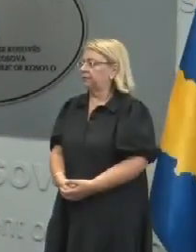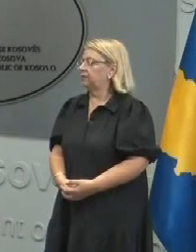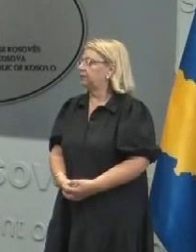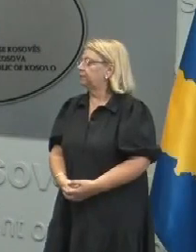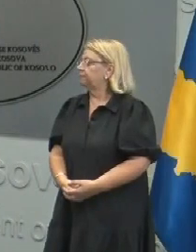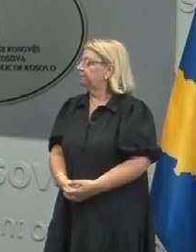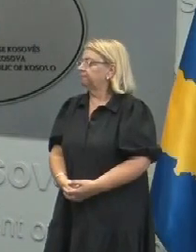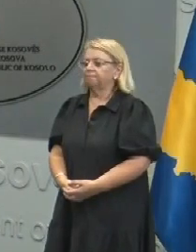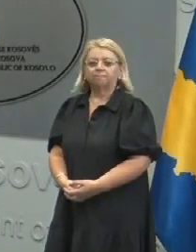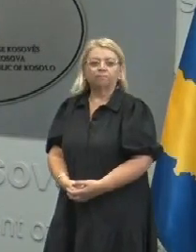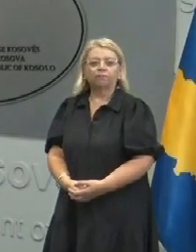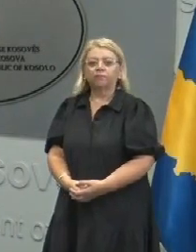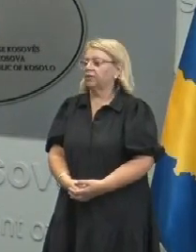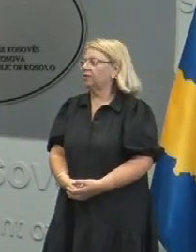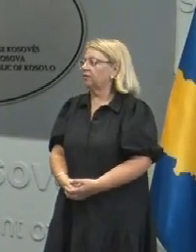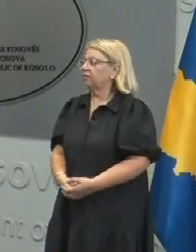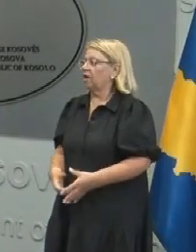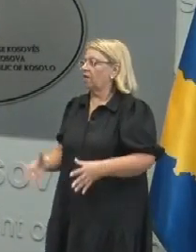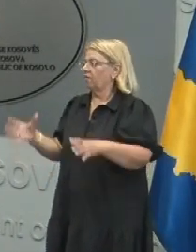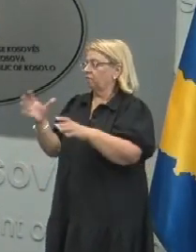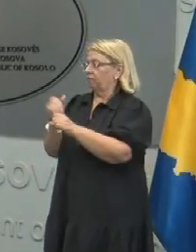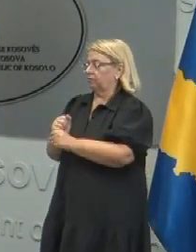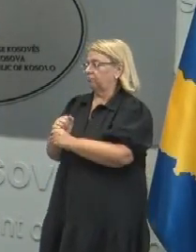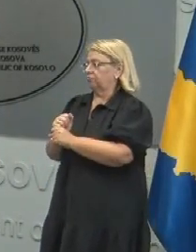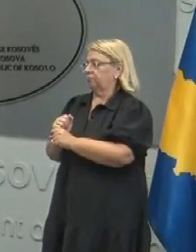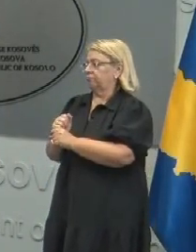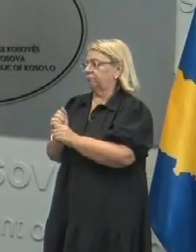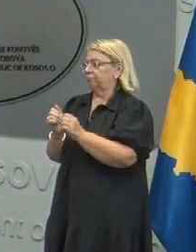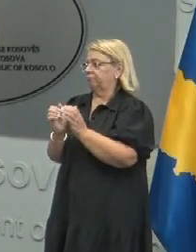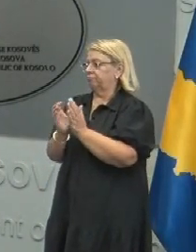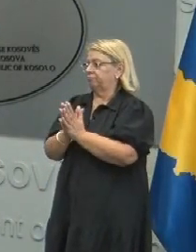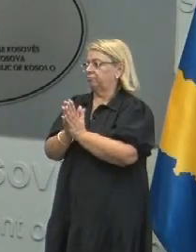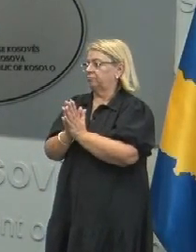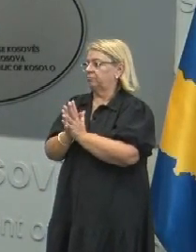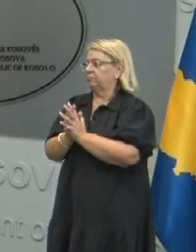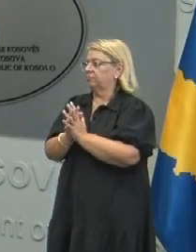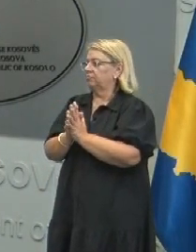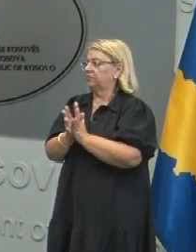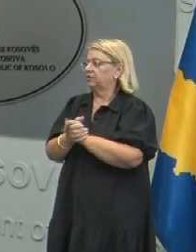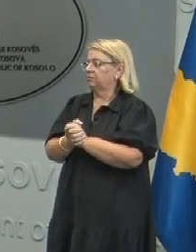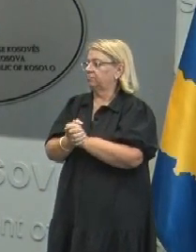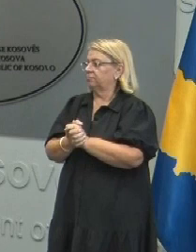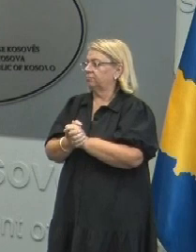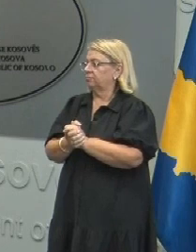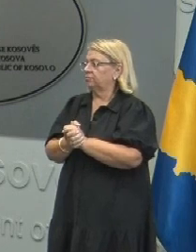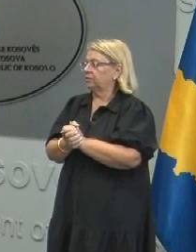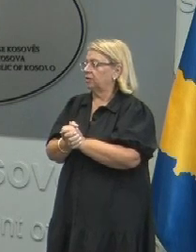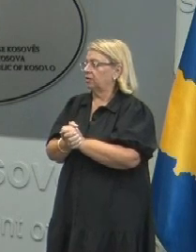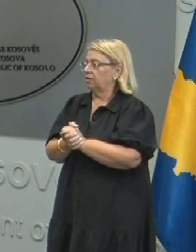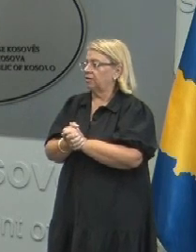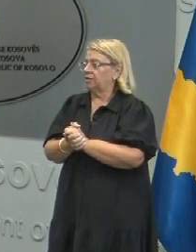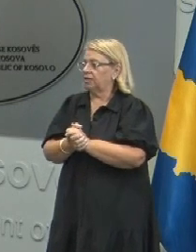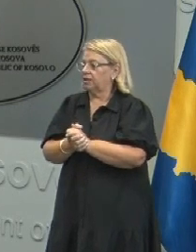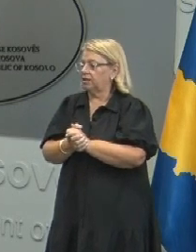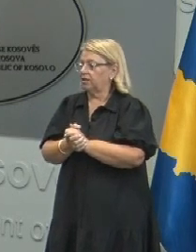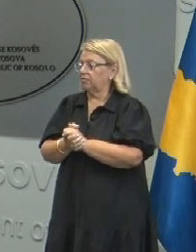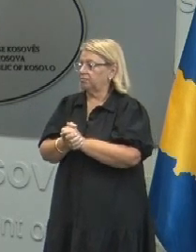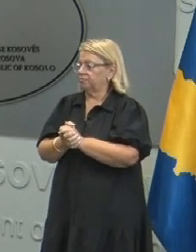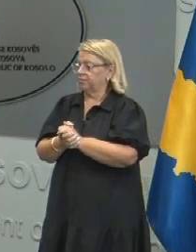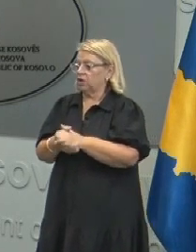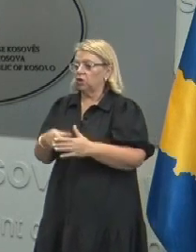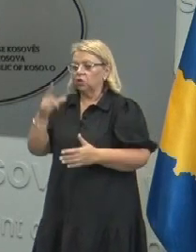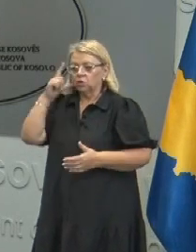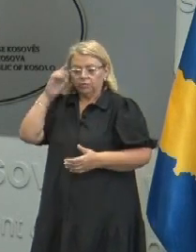I fundit për nga rota, mirë po së pëmoj më ri që mërët ka zhvoj në rota. Zoti kryeministër, pa tjetër duhet të pyes